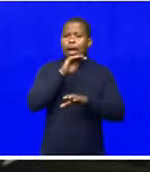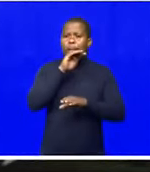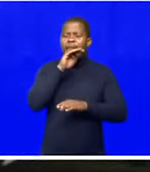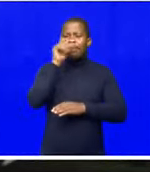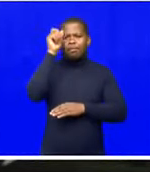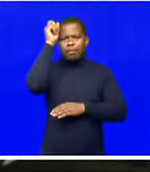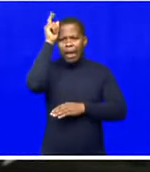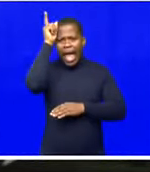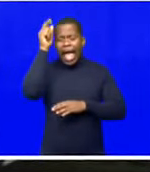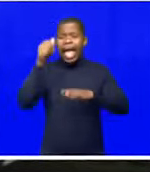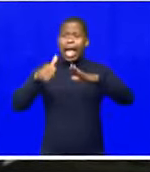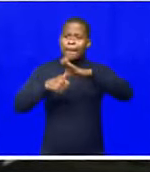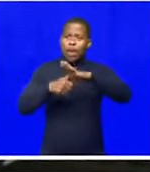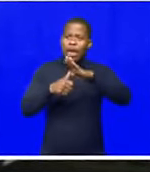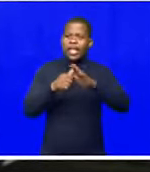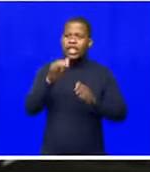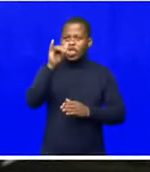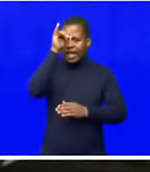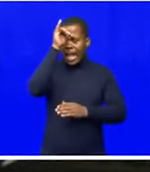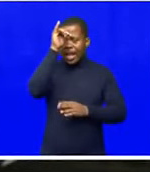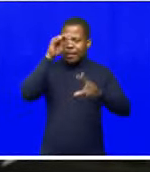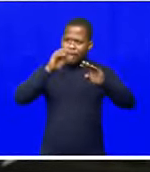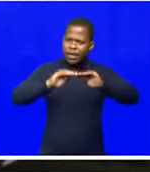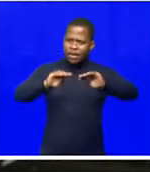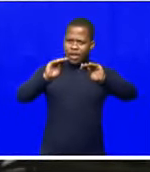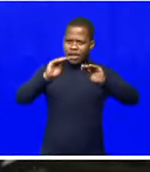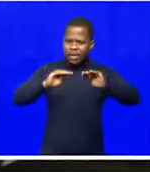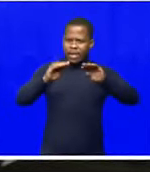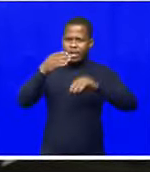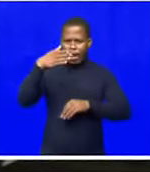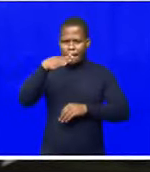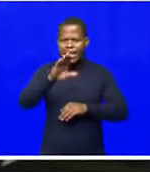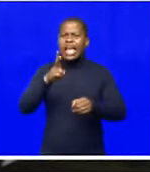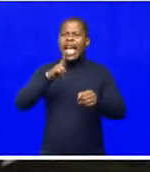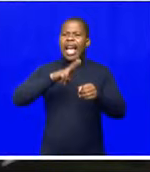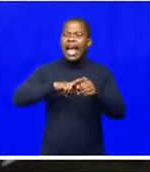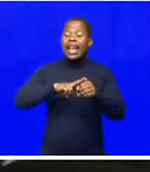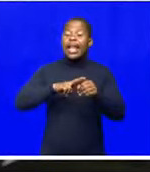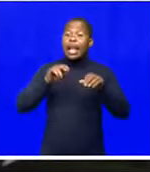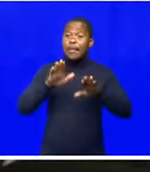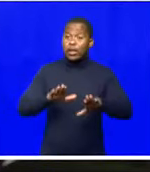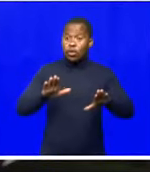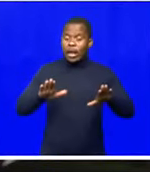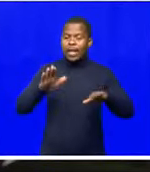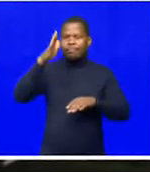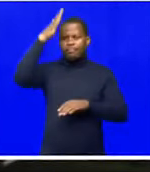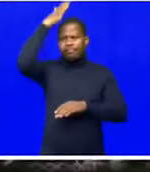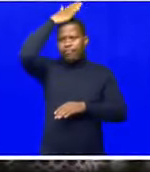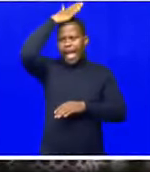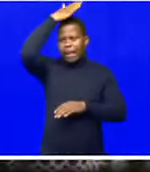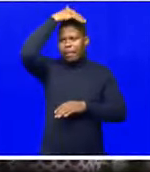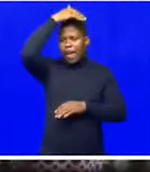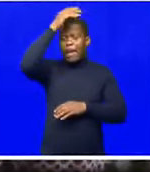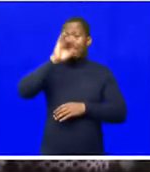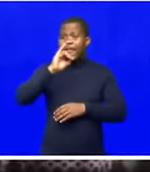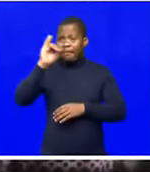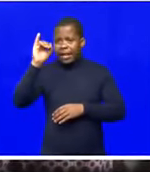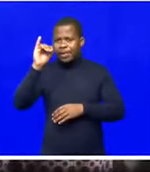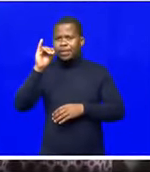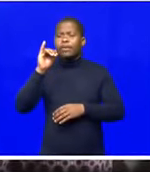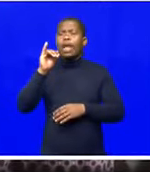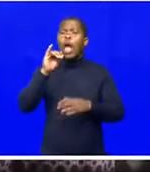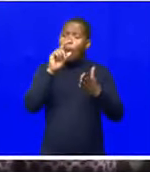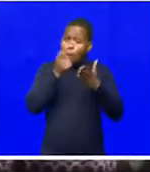Labafundi labaphothulako namuhla. Labanye nje bafunda kona kwekuthi bacale nge-basic literacy.